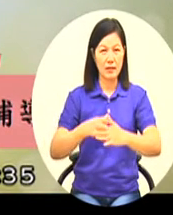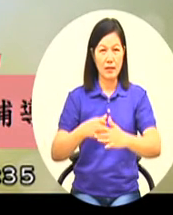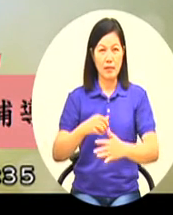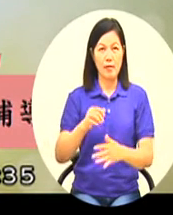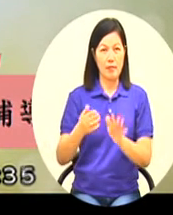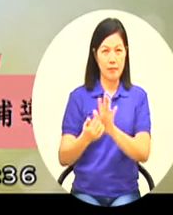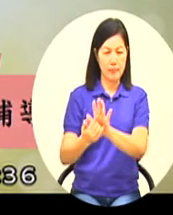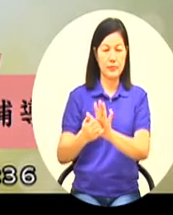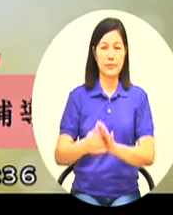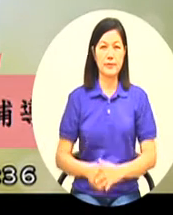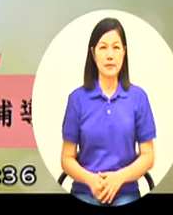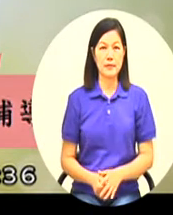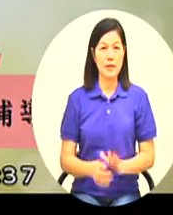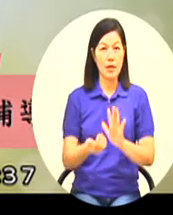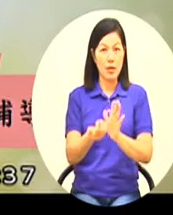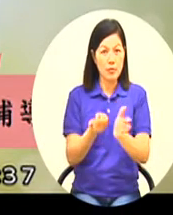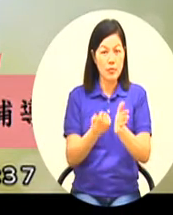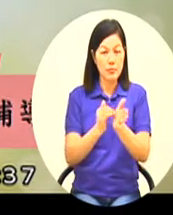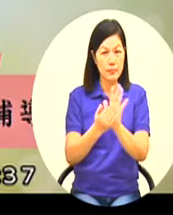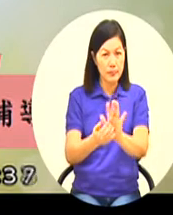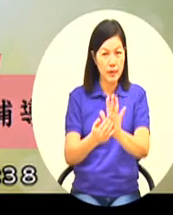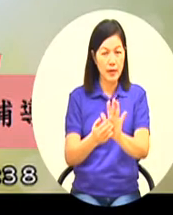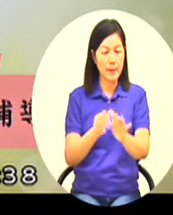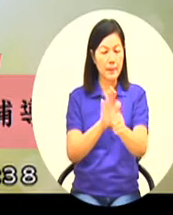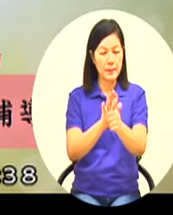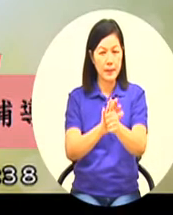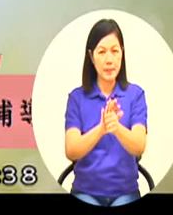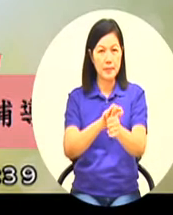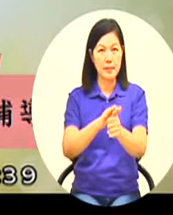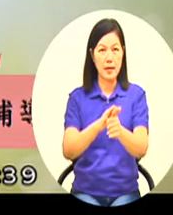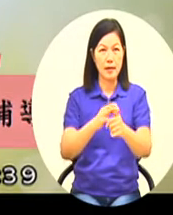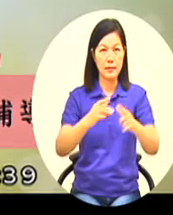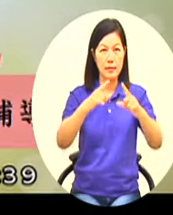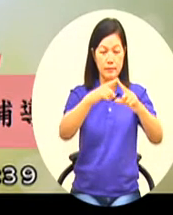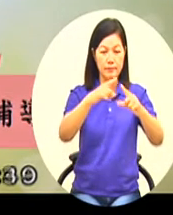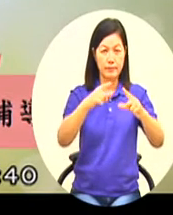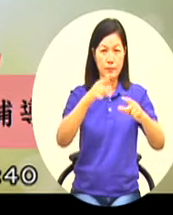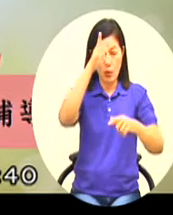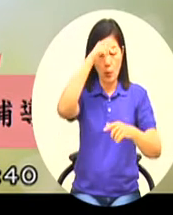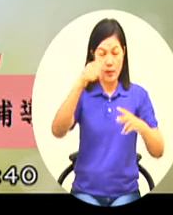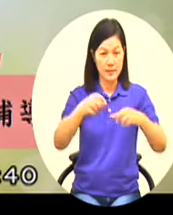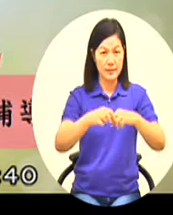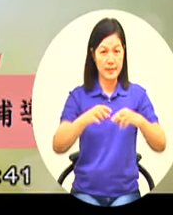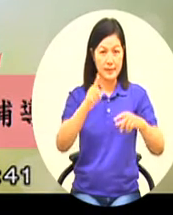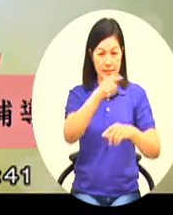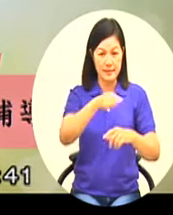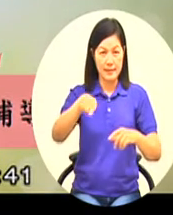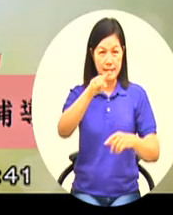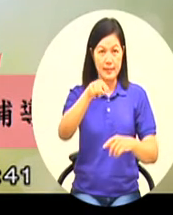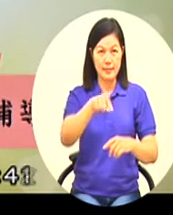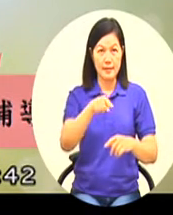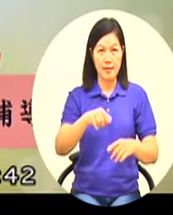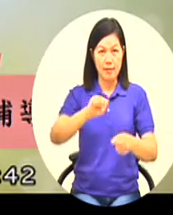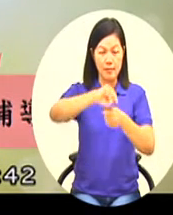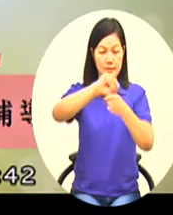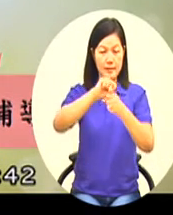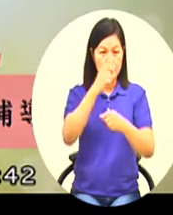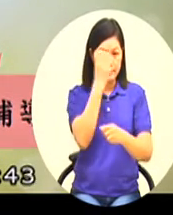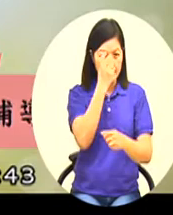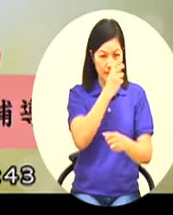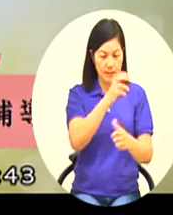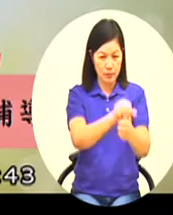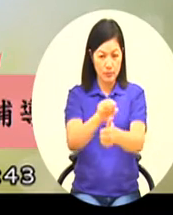预防、辅导的一个黄金三角，也就是一方面我们要增加这个查缉的能